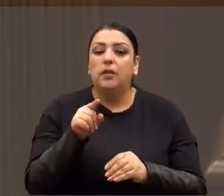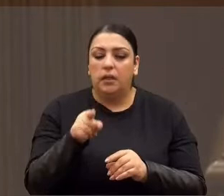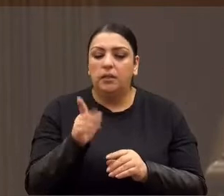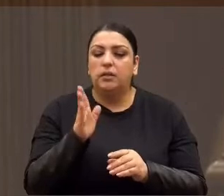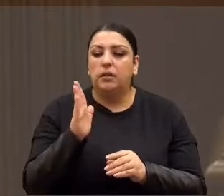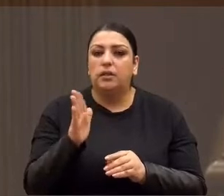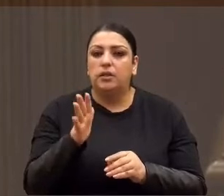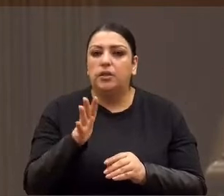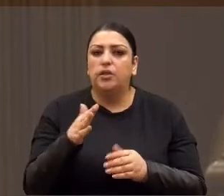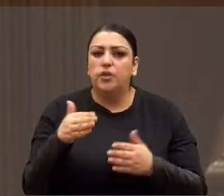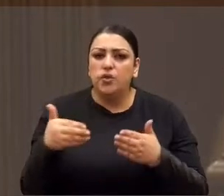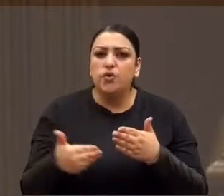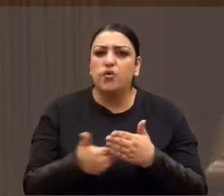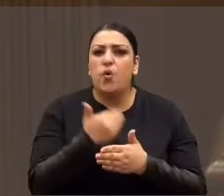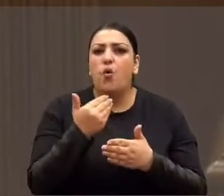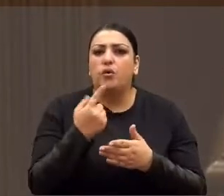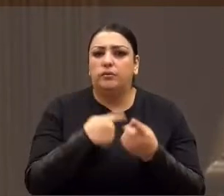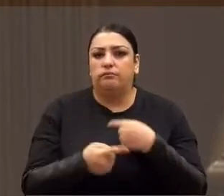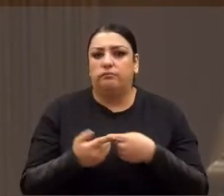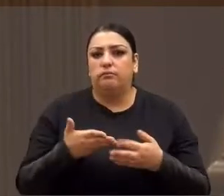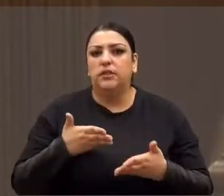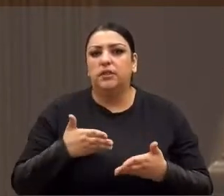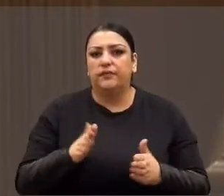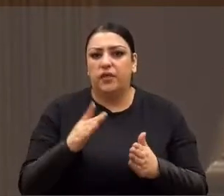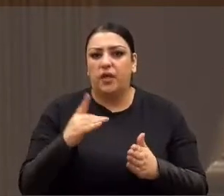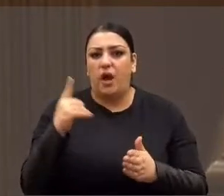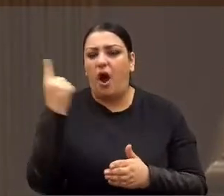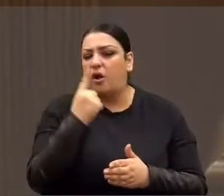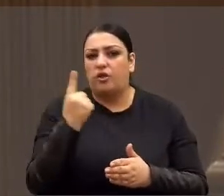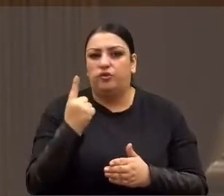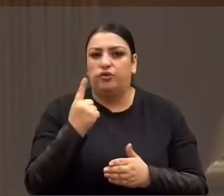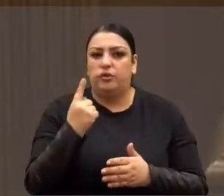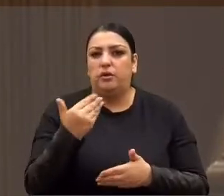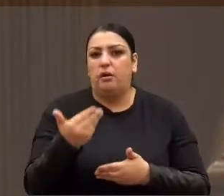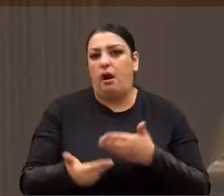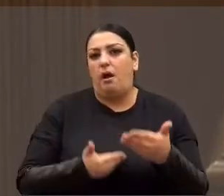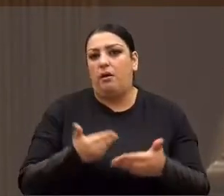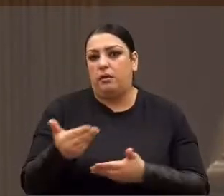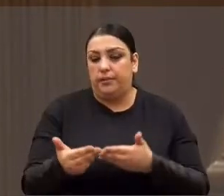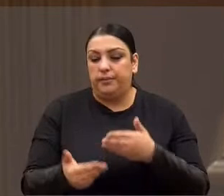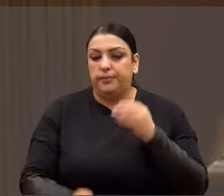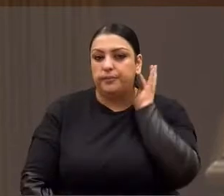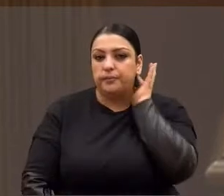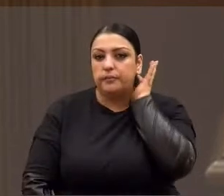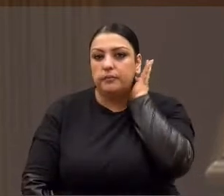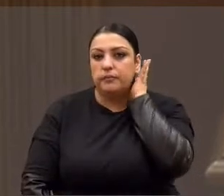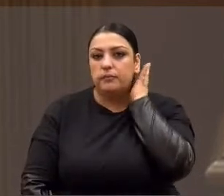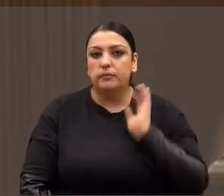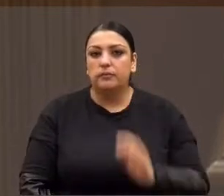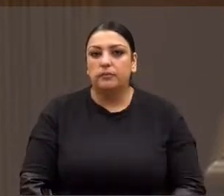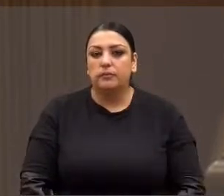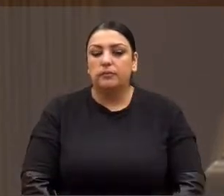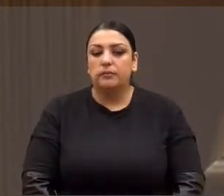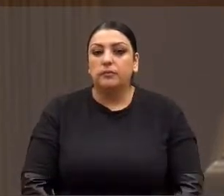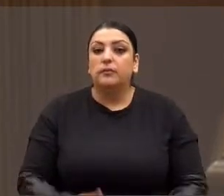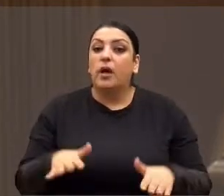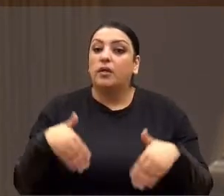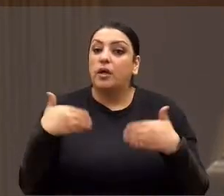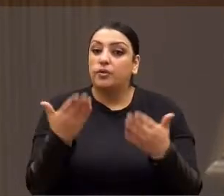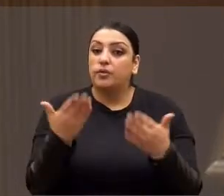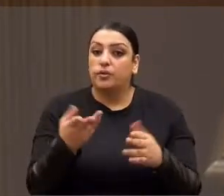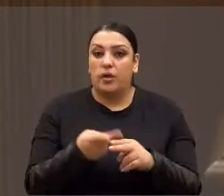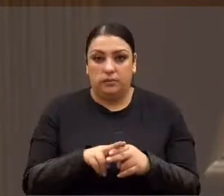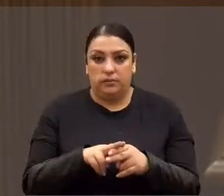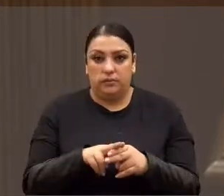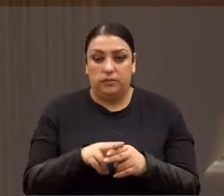կլինի մեր վերածննդի առաջին քայլը։ Առաջարկությունս հետևյալն է։ Երբ ժողովուրդը